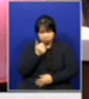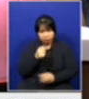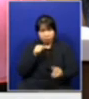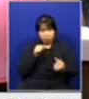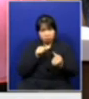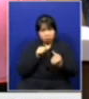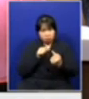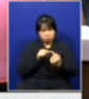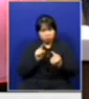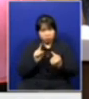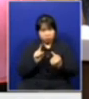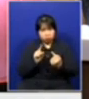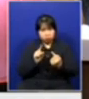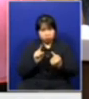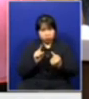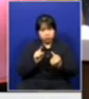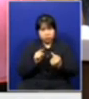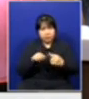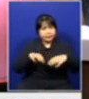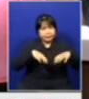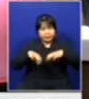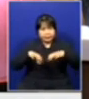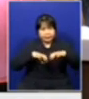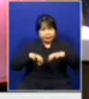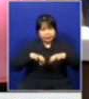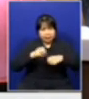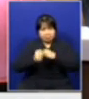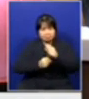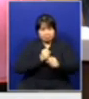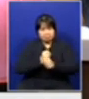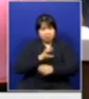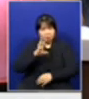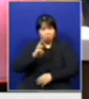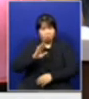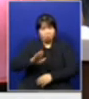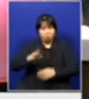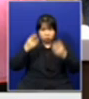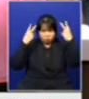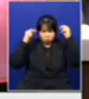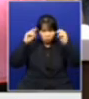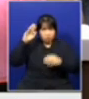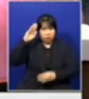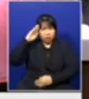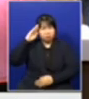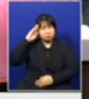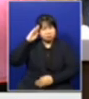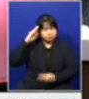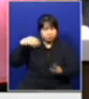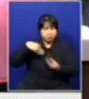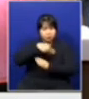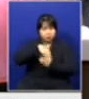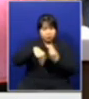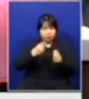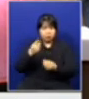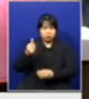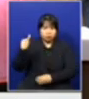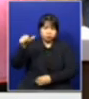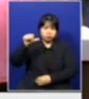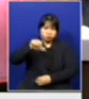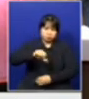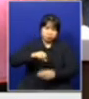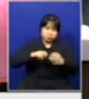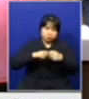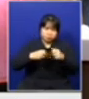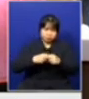กครั้งว่าการบริหารประเทศกว่า6ปีของพลเอกประยุทธ์จันทร์โอชาทำให้เศรษฐกิจไทยอ่อนแอและเปราะบางม